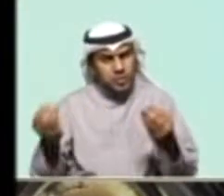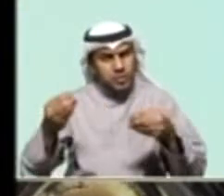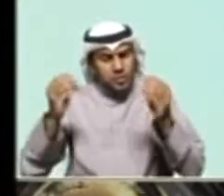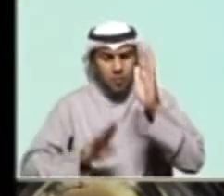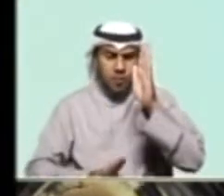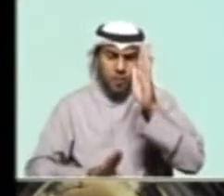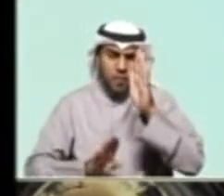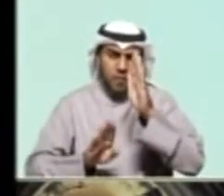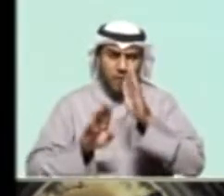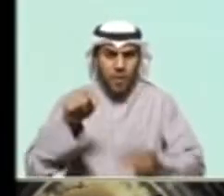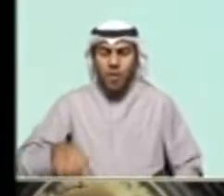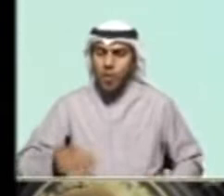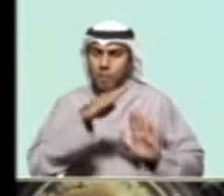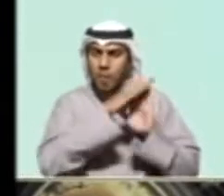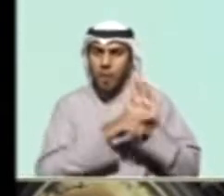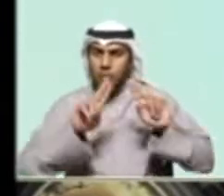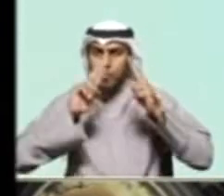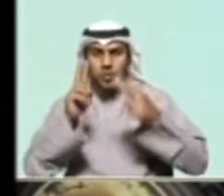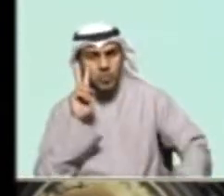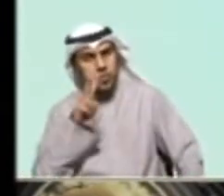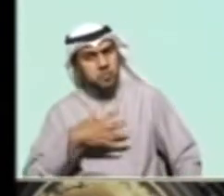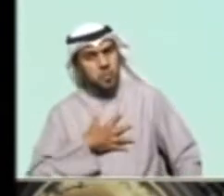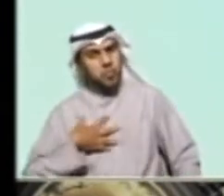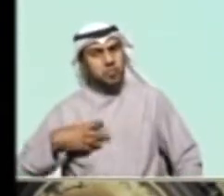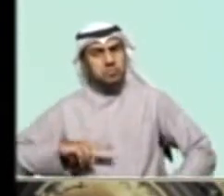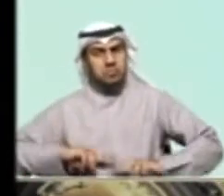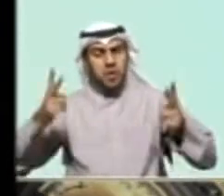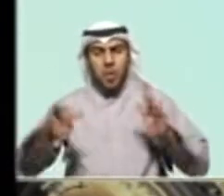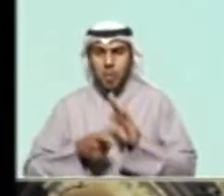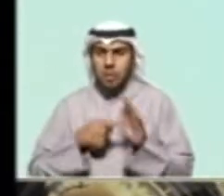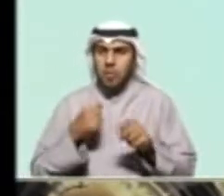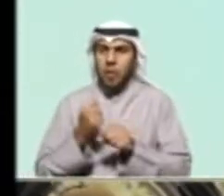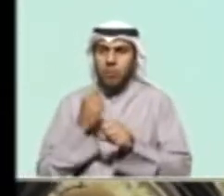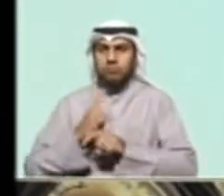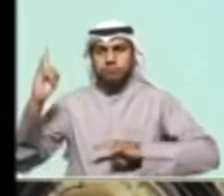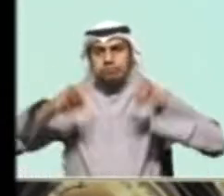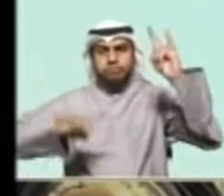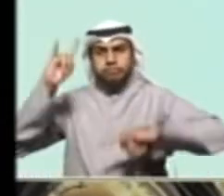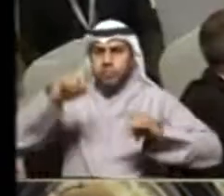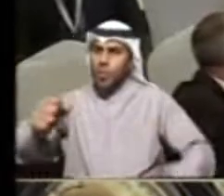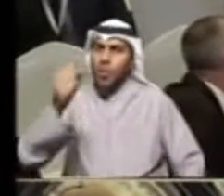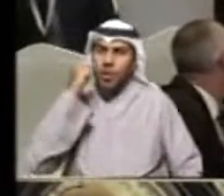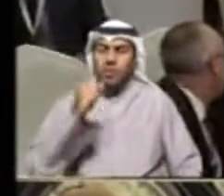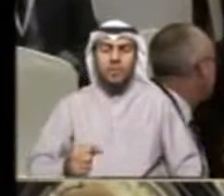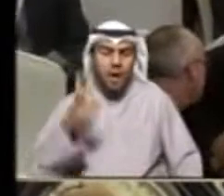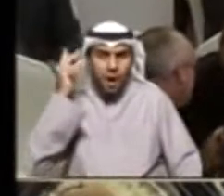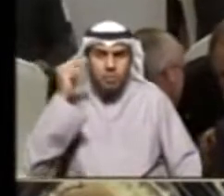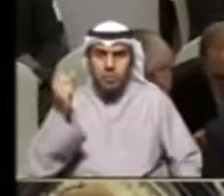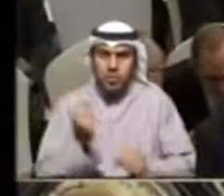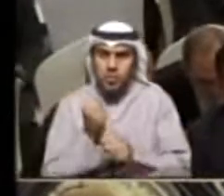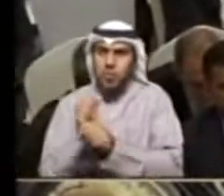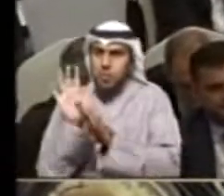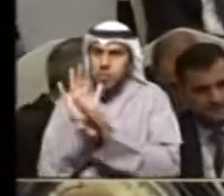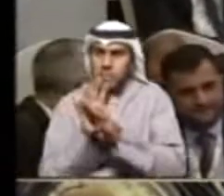اليوم حافل بتوضيح طبيعة الضمانات غير المسبوقة التي تحظى بها هذه المشاريع، فضلا عن صيغ